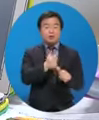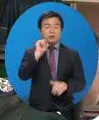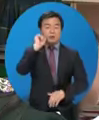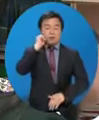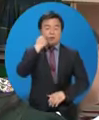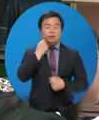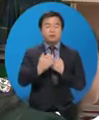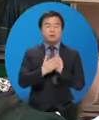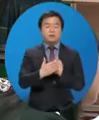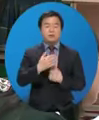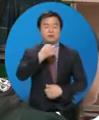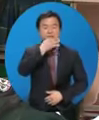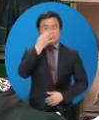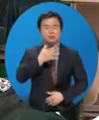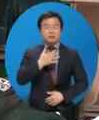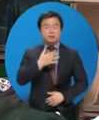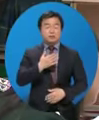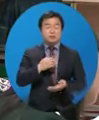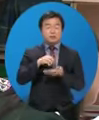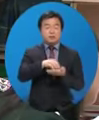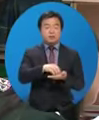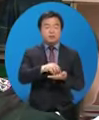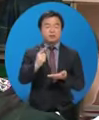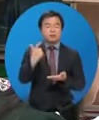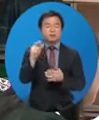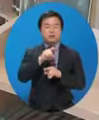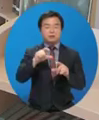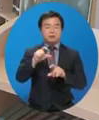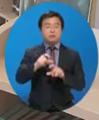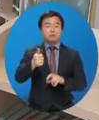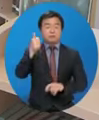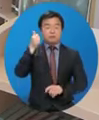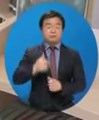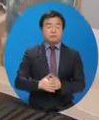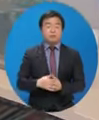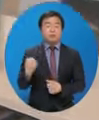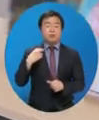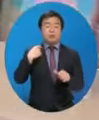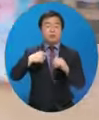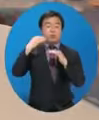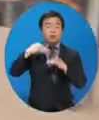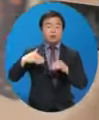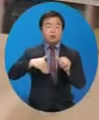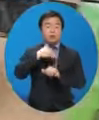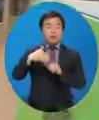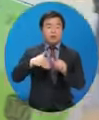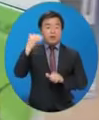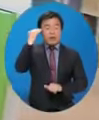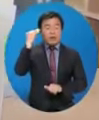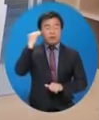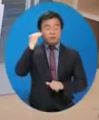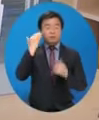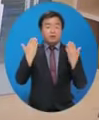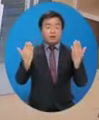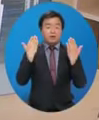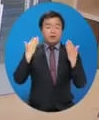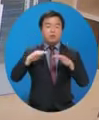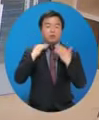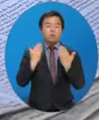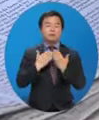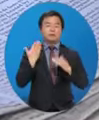때문에 무리해서 입학시키지 않는 편이 좋습니다. 또 교육 과정이나 환경이 한국 학교와 완전히